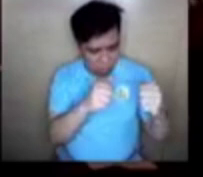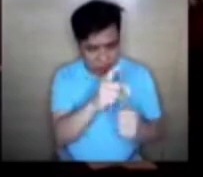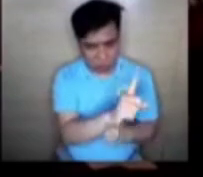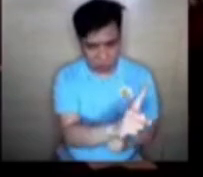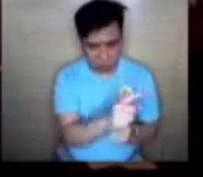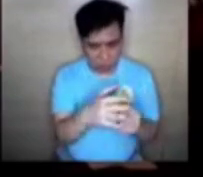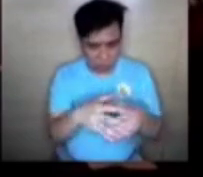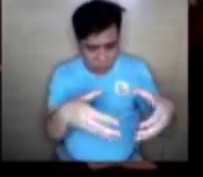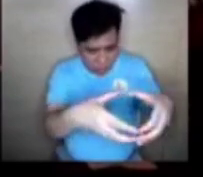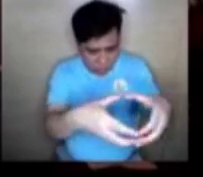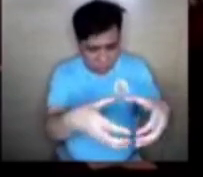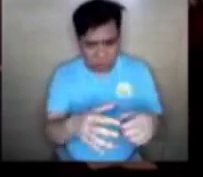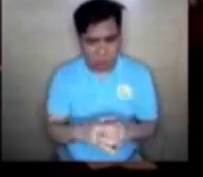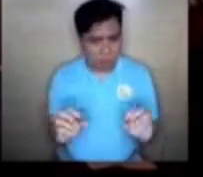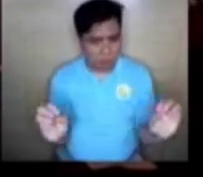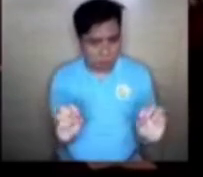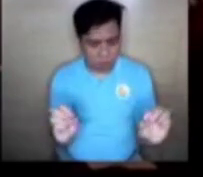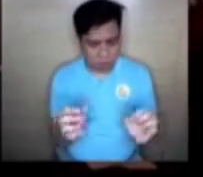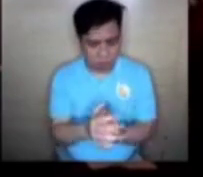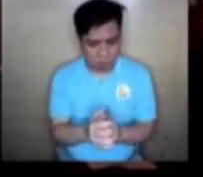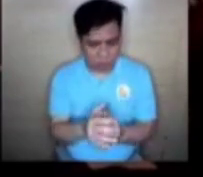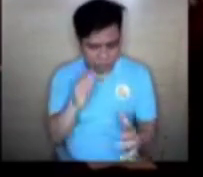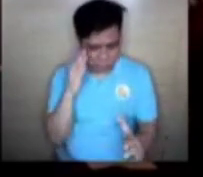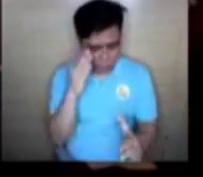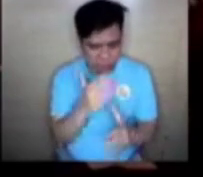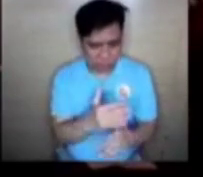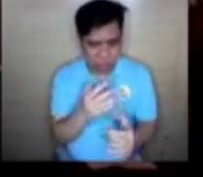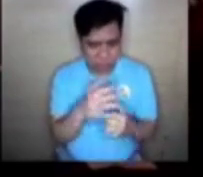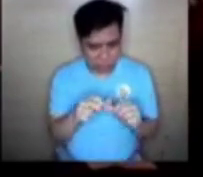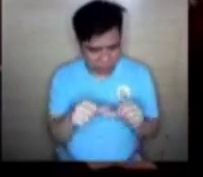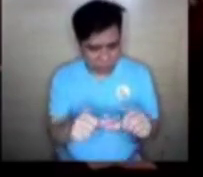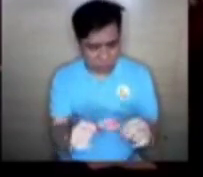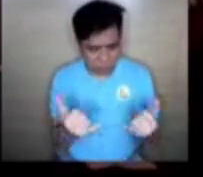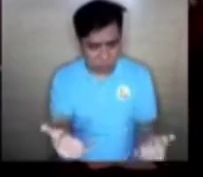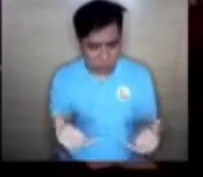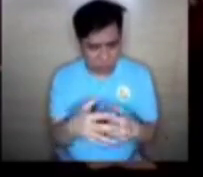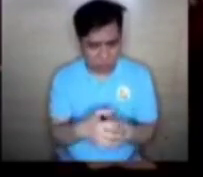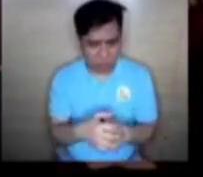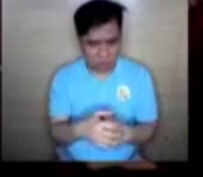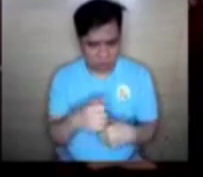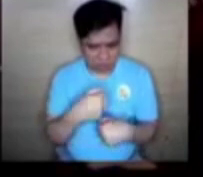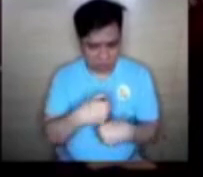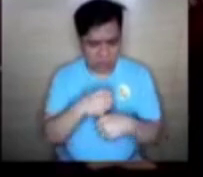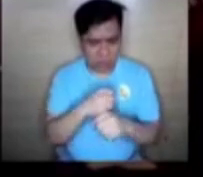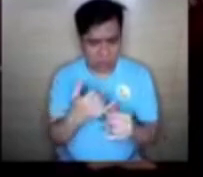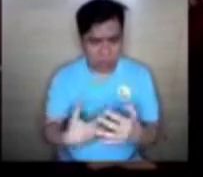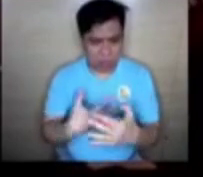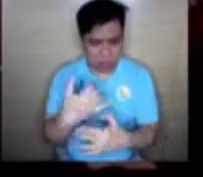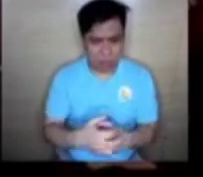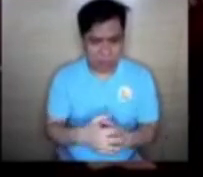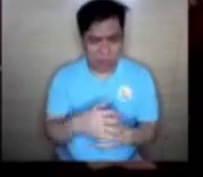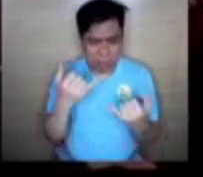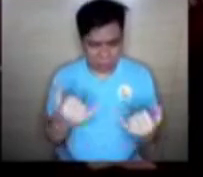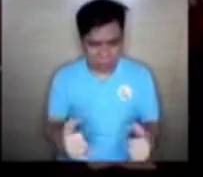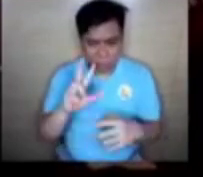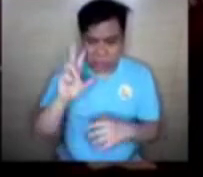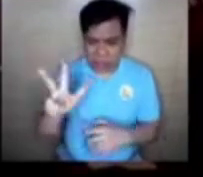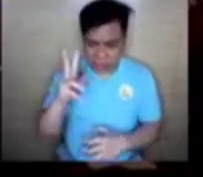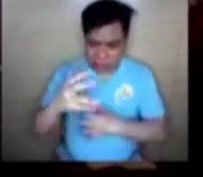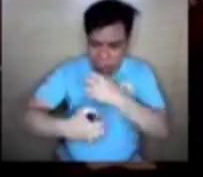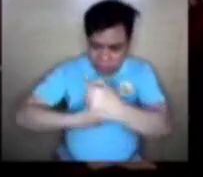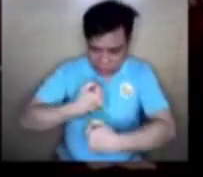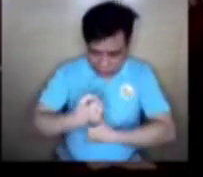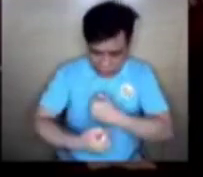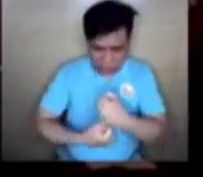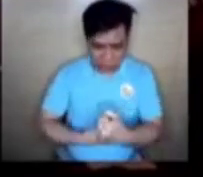at ngayon wala nang hadlang para maituloy na ang CMP pagkatapos ng mahigit 3 dekada.